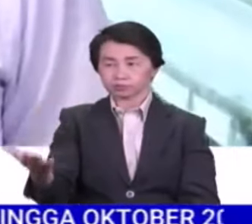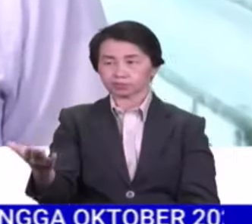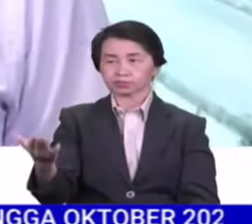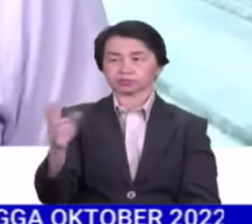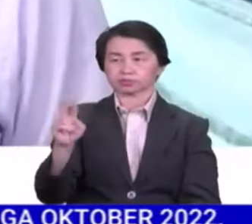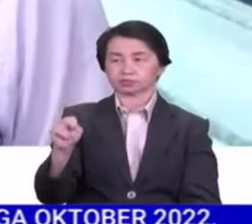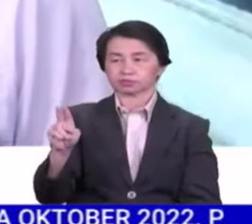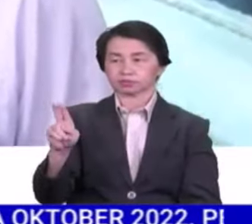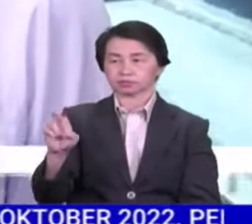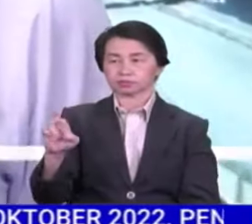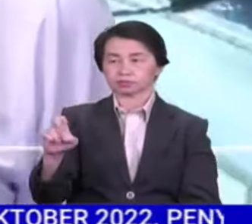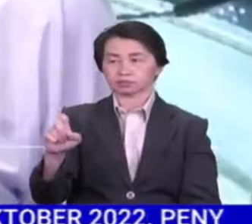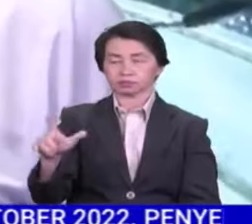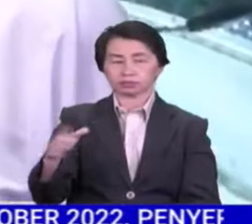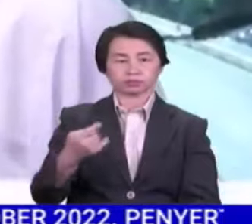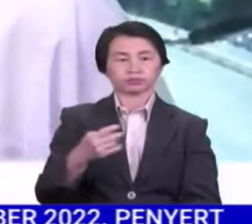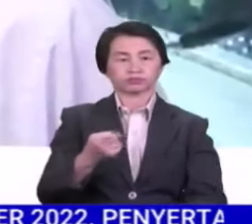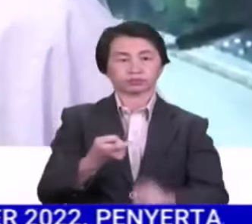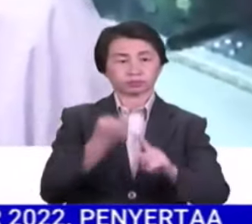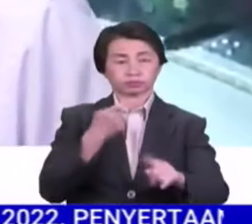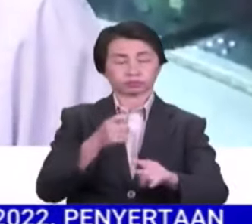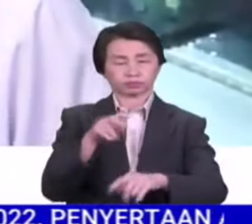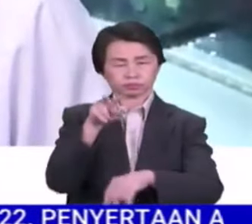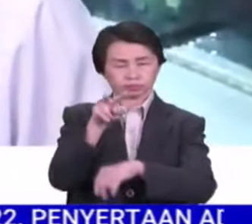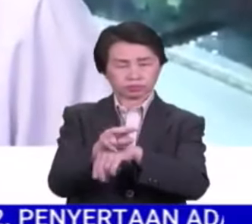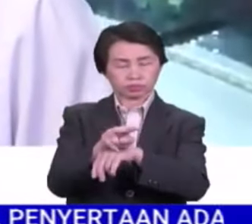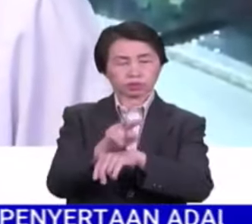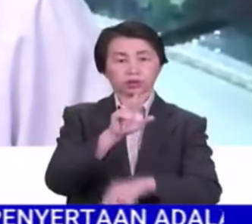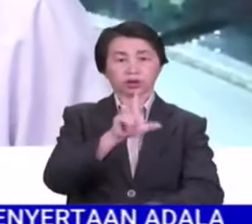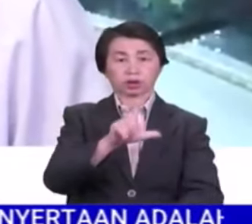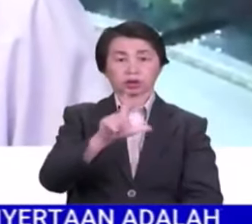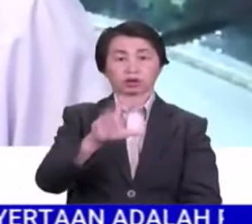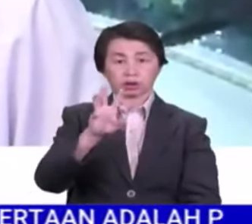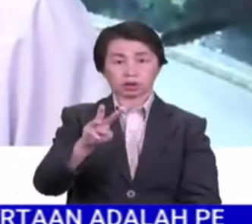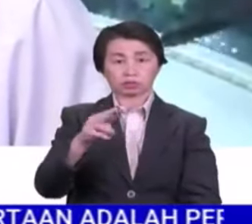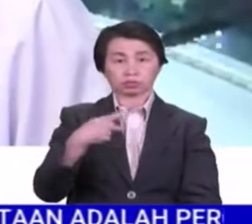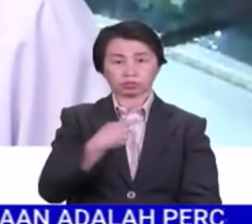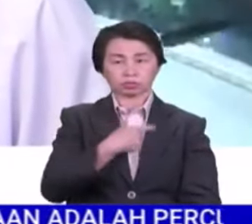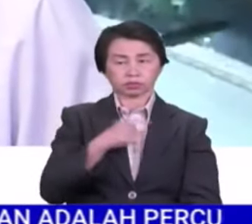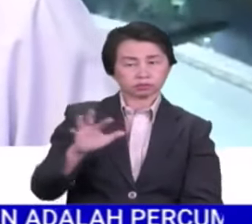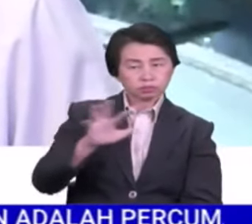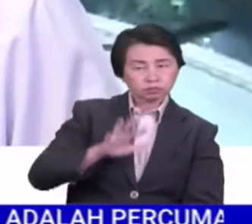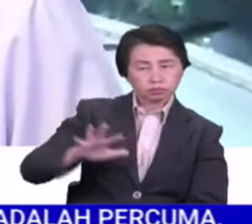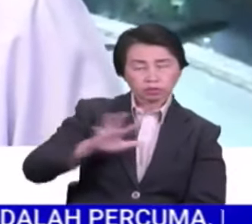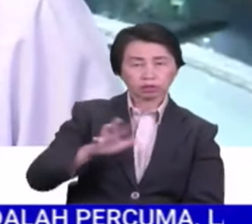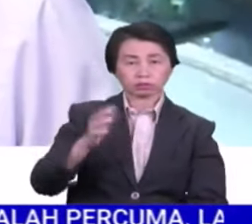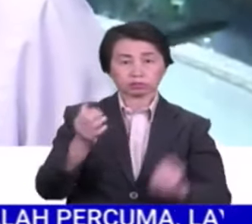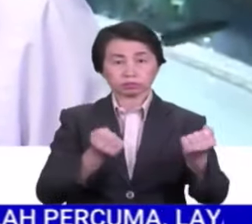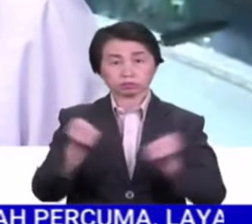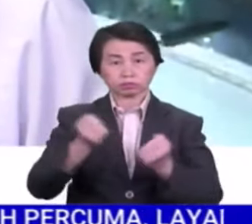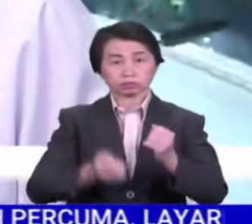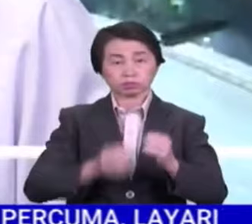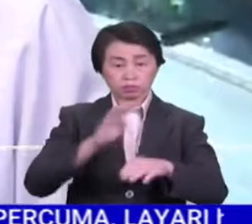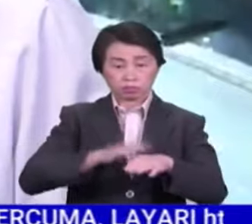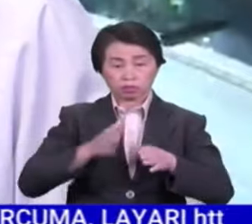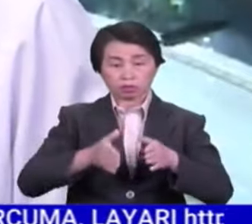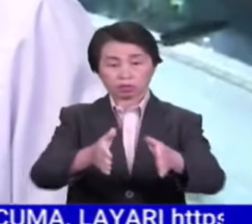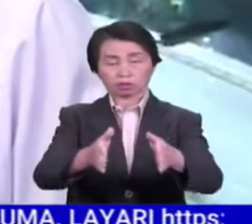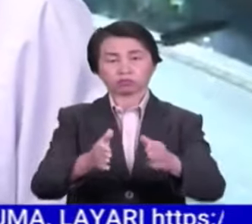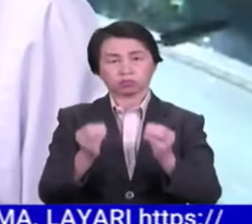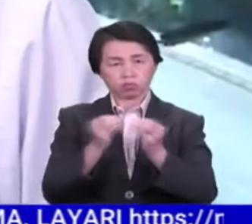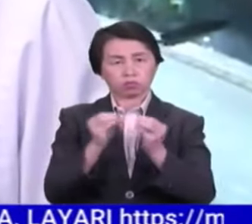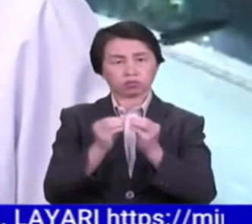Ya. Okay, daripada pemantauan pihak LLM, kita menjangkakan bahawa keadaan trafik semakin